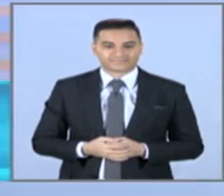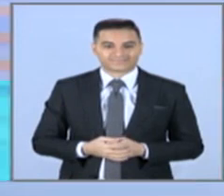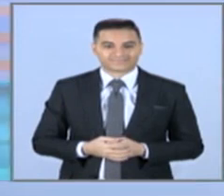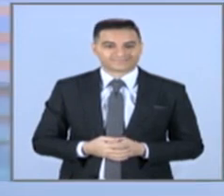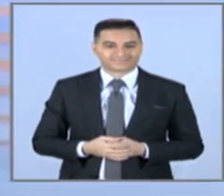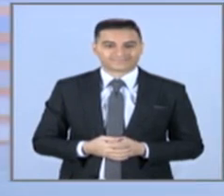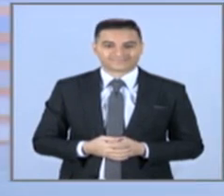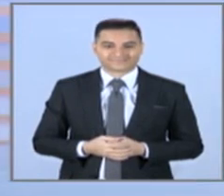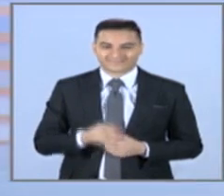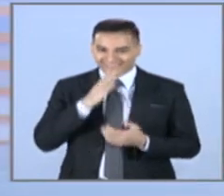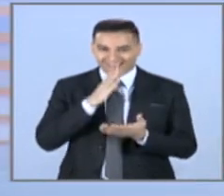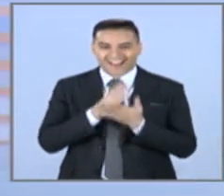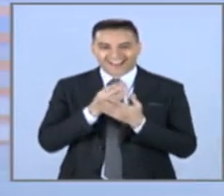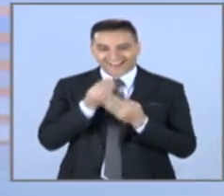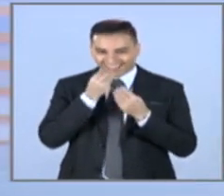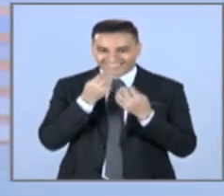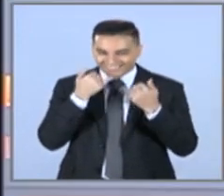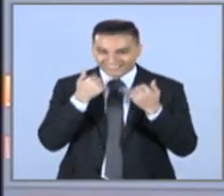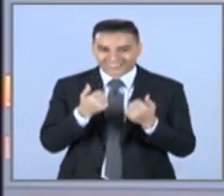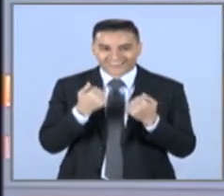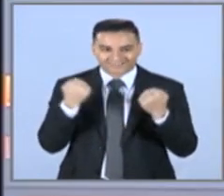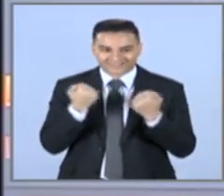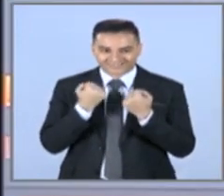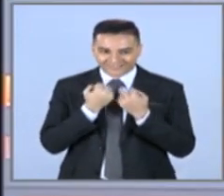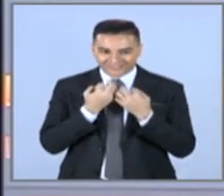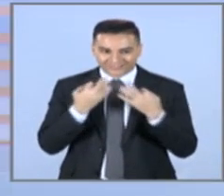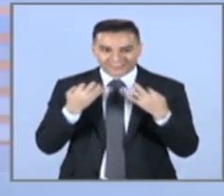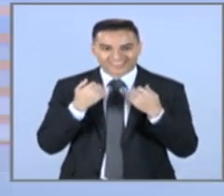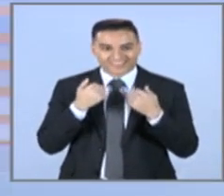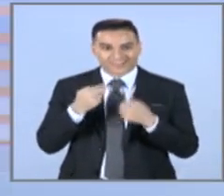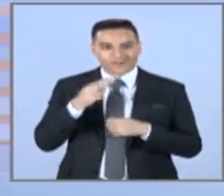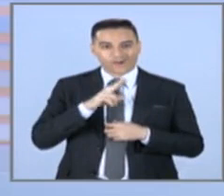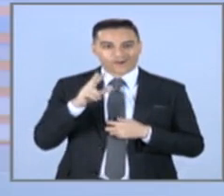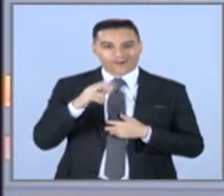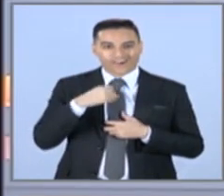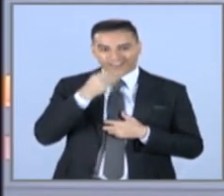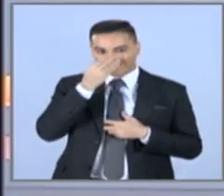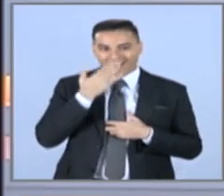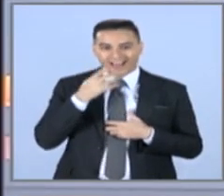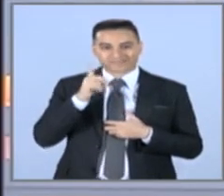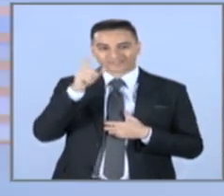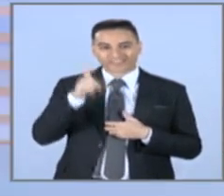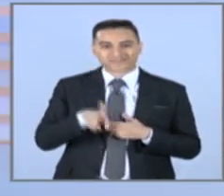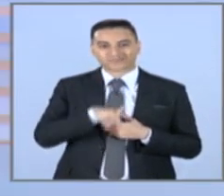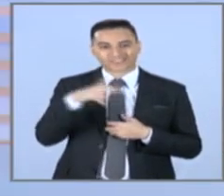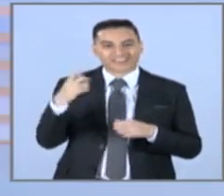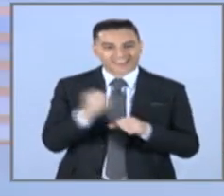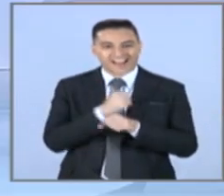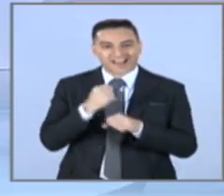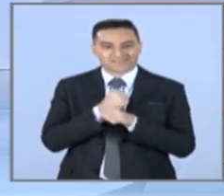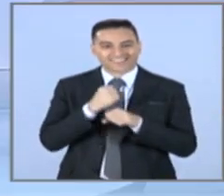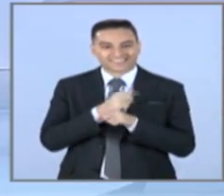لا لا لا، متسحره كويس. ركعتين الفجر بيفرقوا. مش علا اللي احنا نعرفها، ده حد تاني